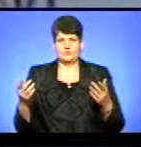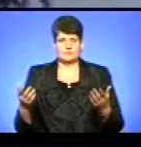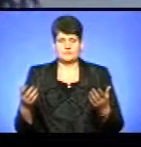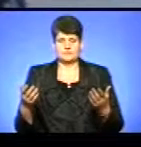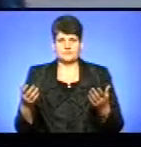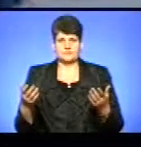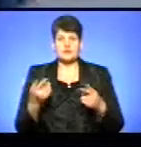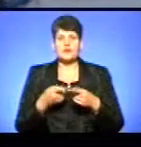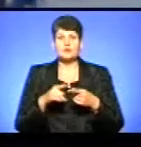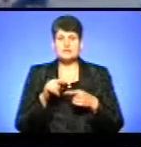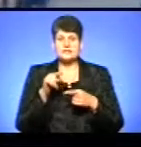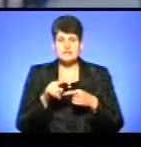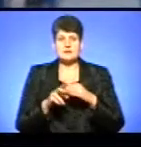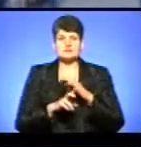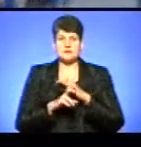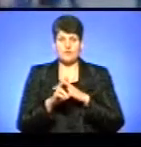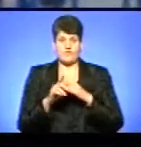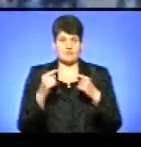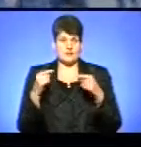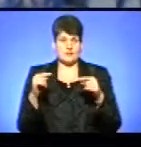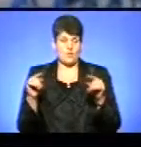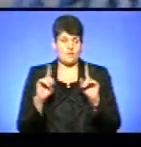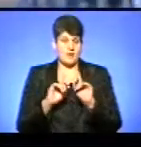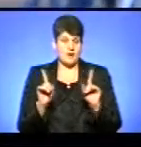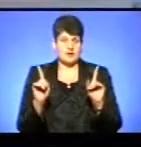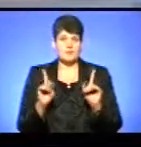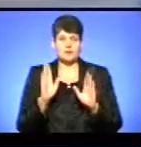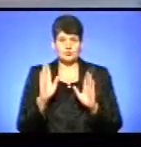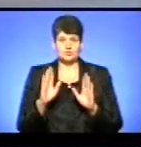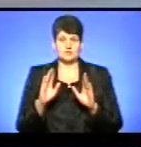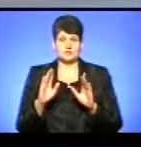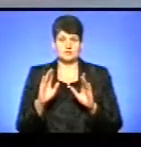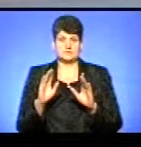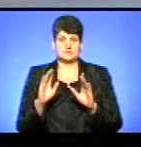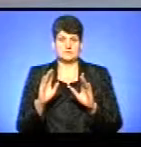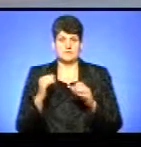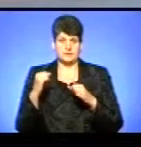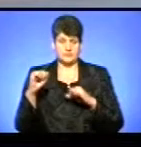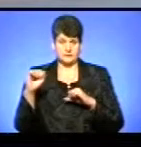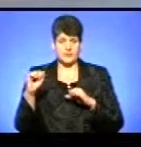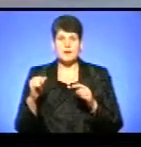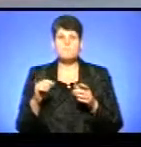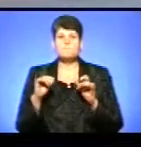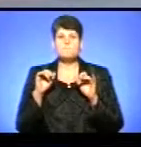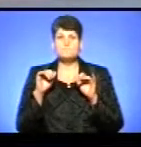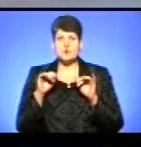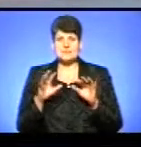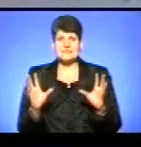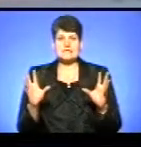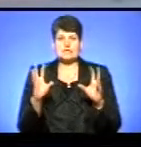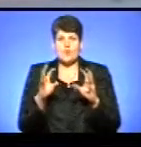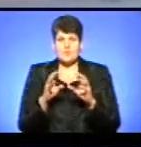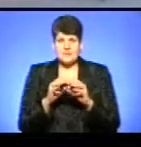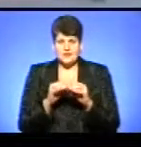І ось ця церковна аномалія, вона буде подолана. Процес об'єднання включає в себе дуже